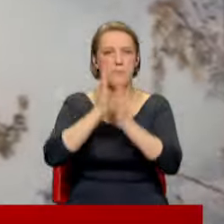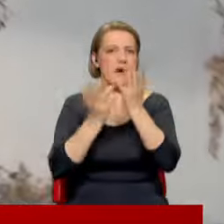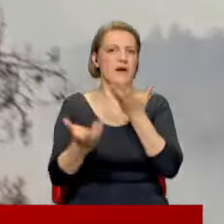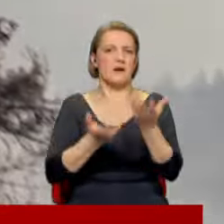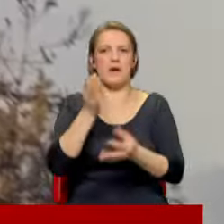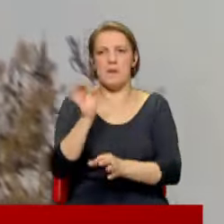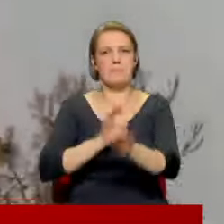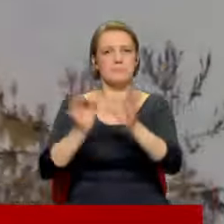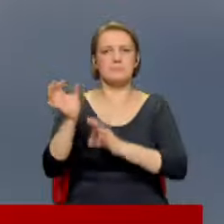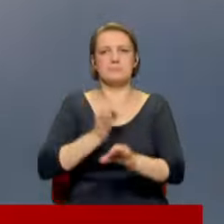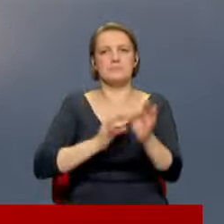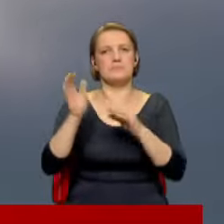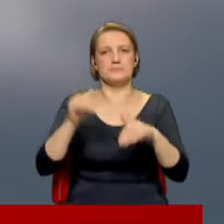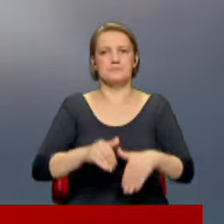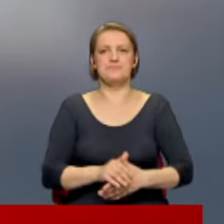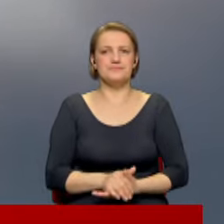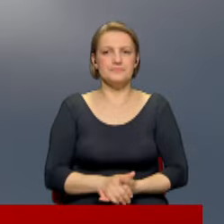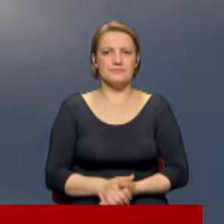geldi.